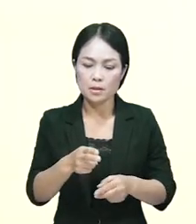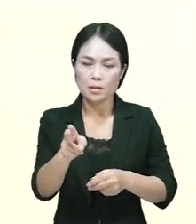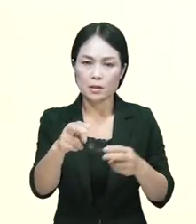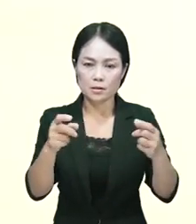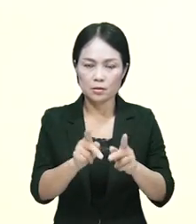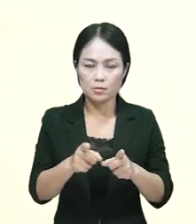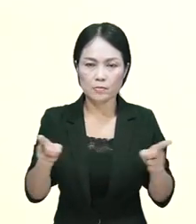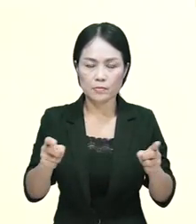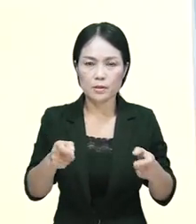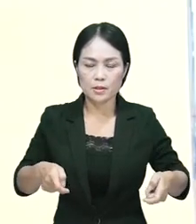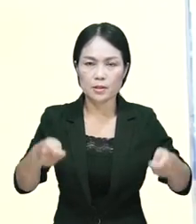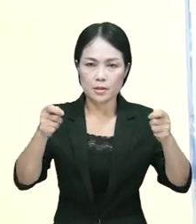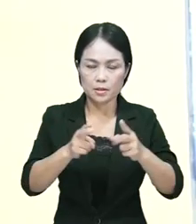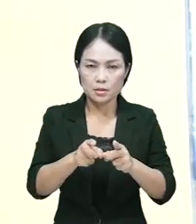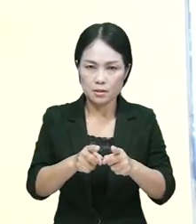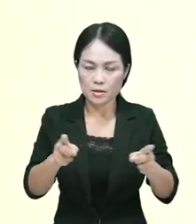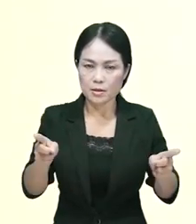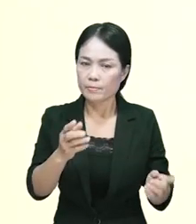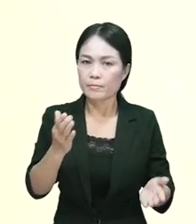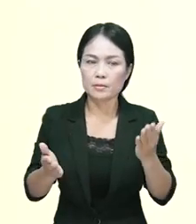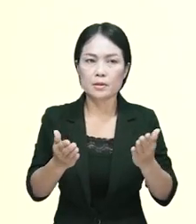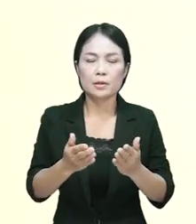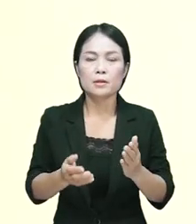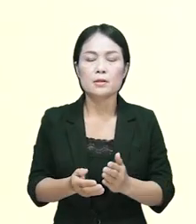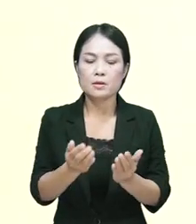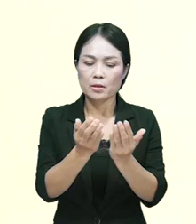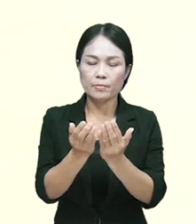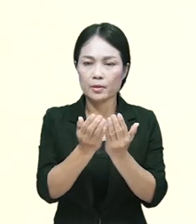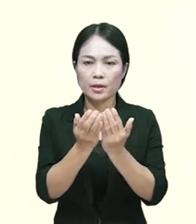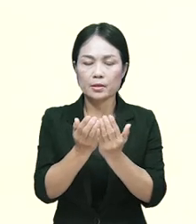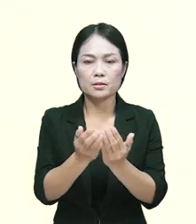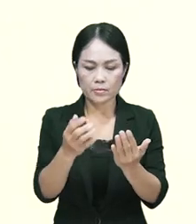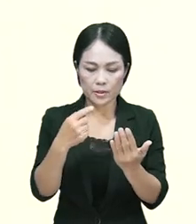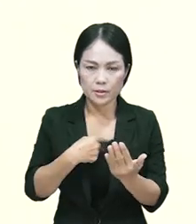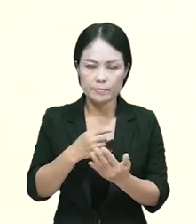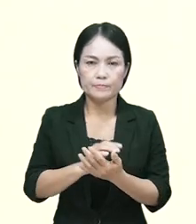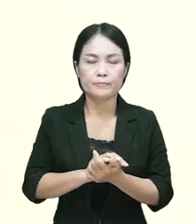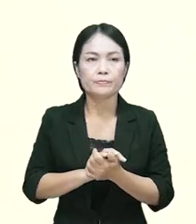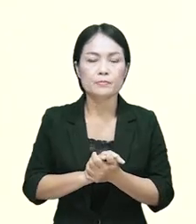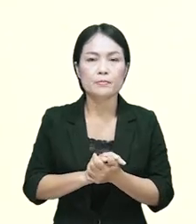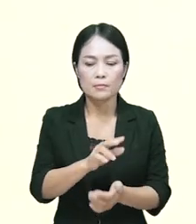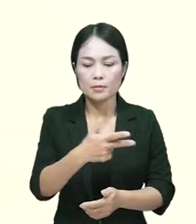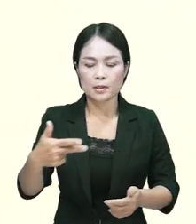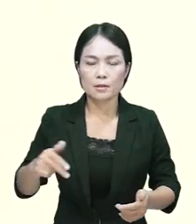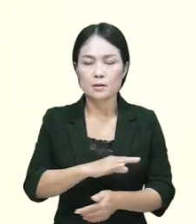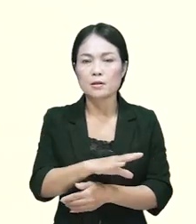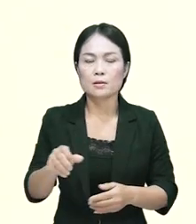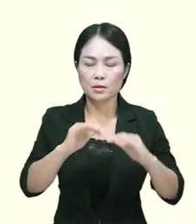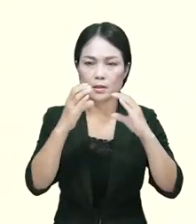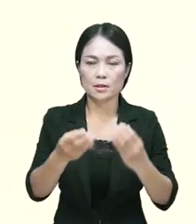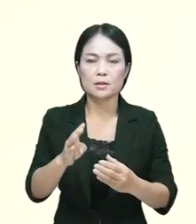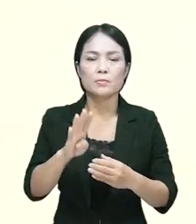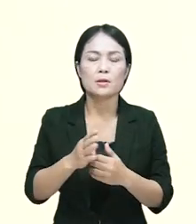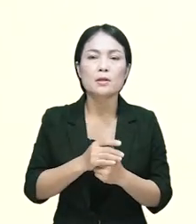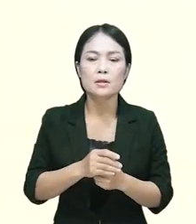ចាតើអន្ទង់វែងឆ្នាំងវែងហ្នឹងម៉េចទៅកូនចាសូមចូលរួមអានជាមួយអ្នកគ្រូតិចមកកូន ភាសាខ្មែរថ្នាក់ទី